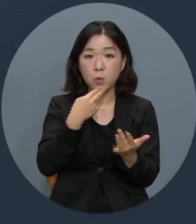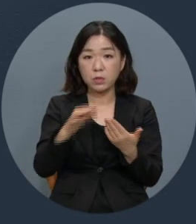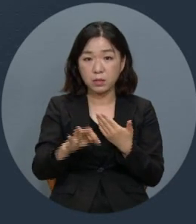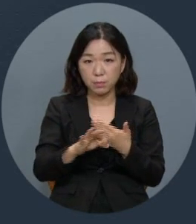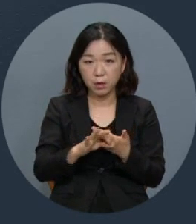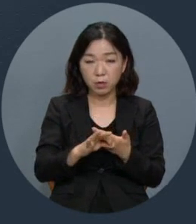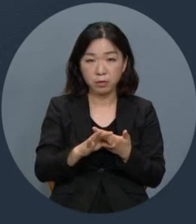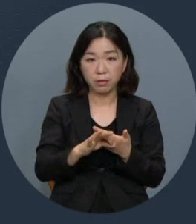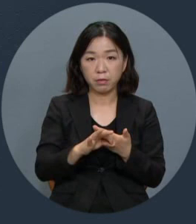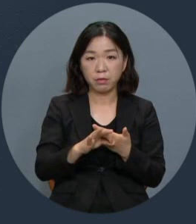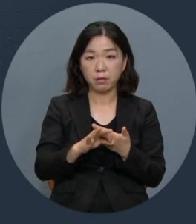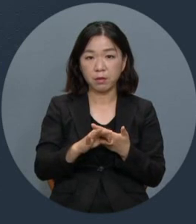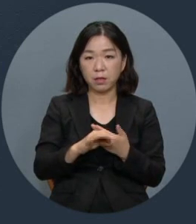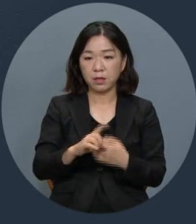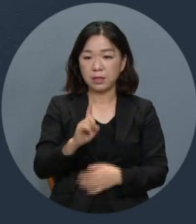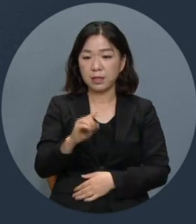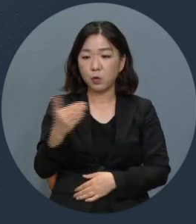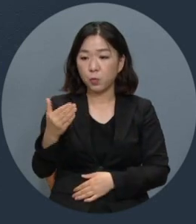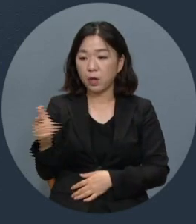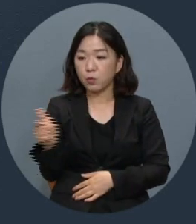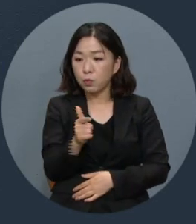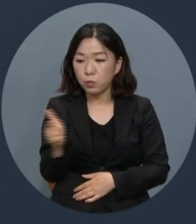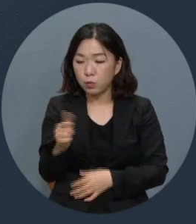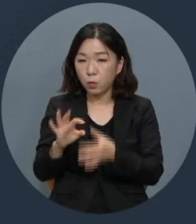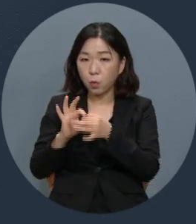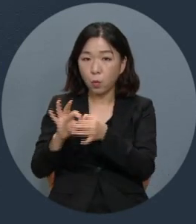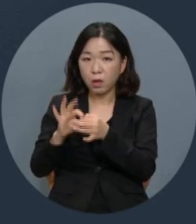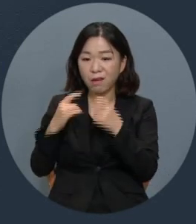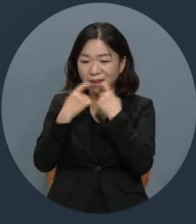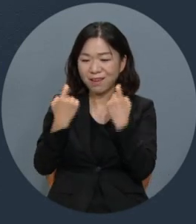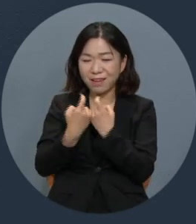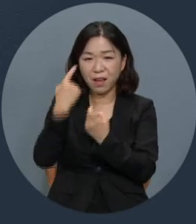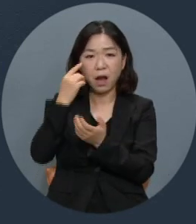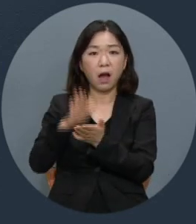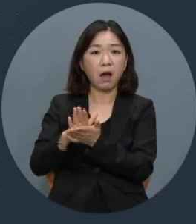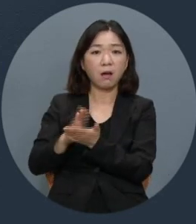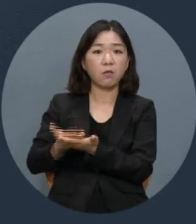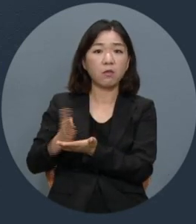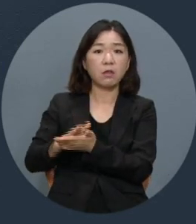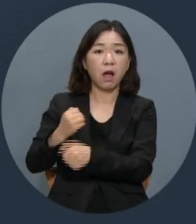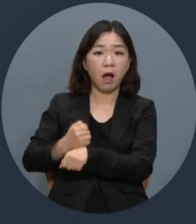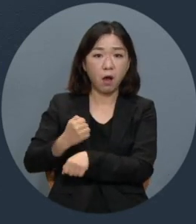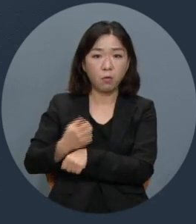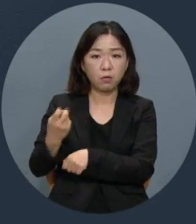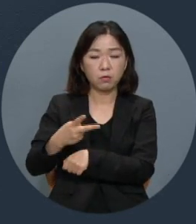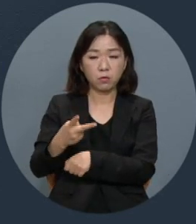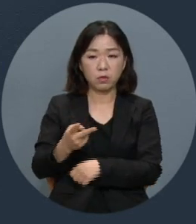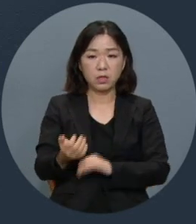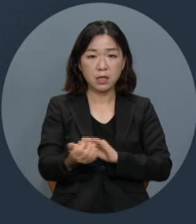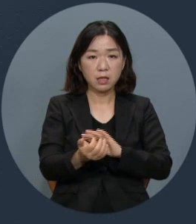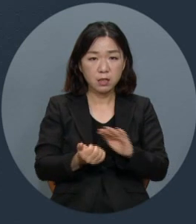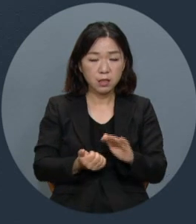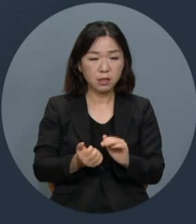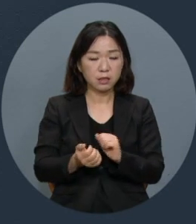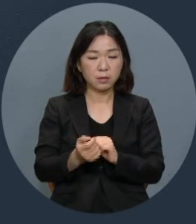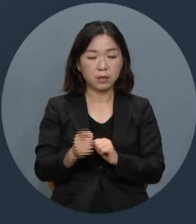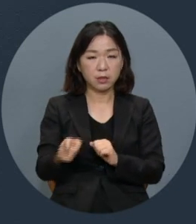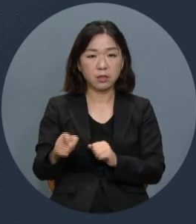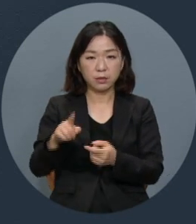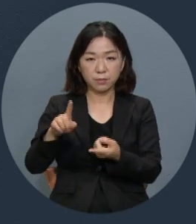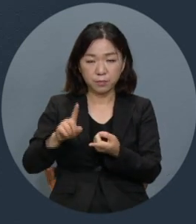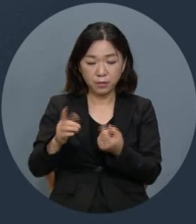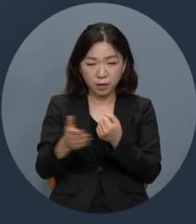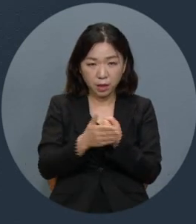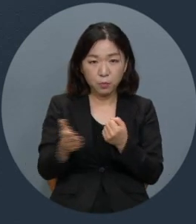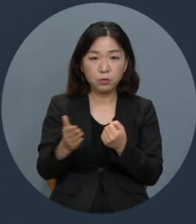계약자는 소방관련 시설물을 개별적으로 설치해야 하고 이에 따른 미 준공 책임은 계약자에게